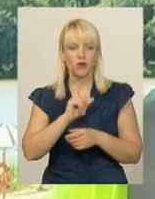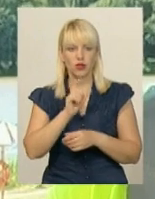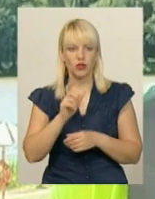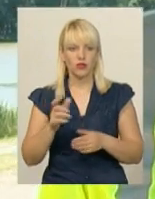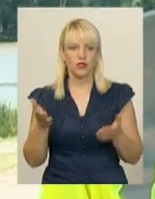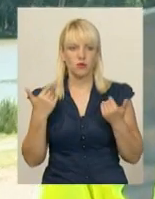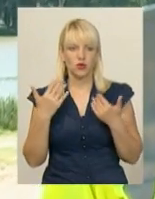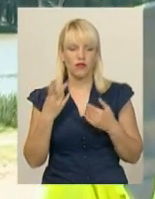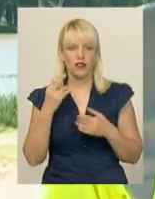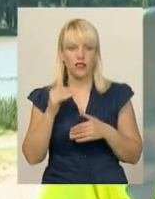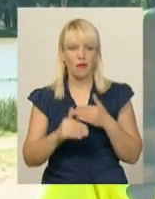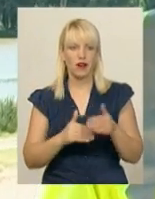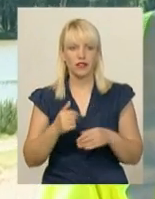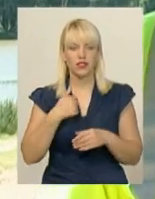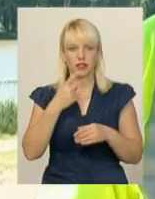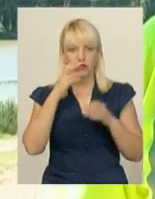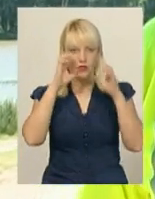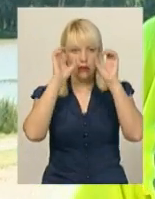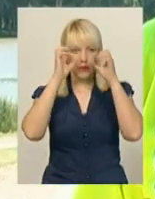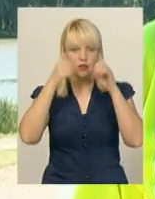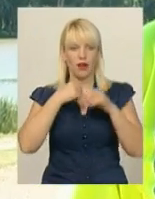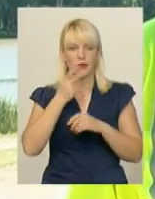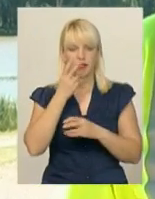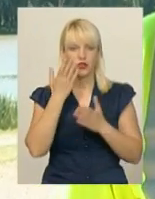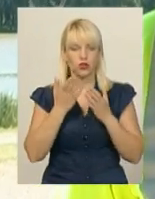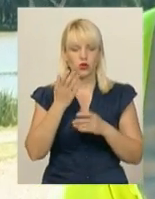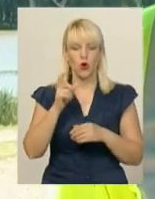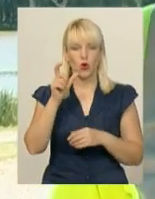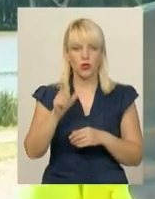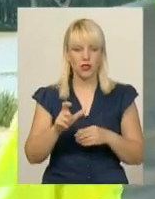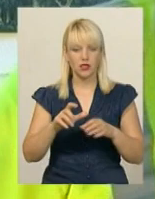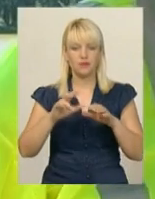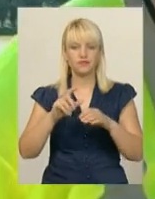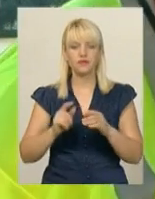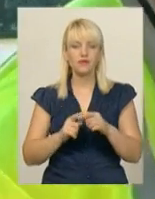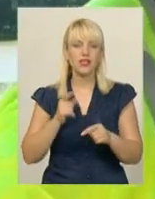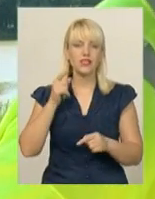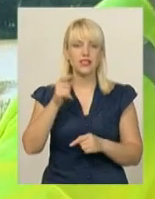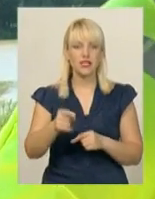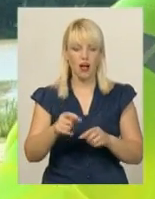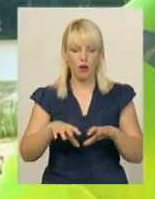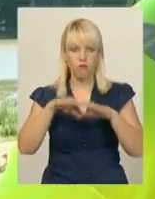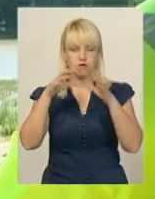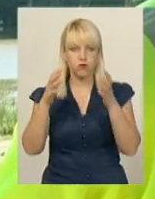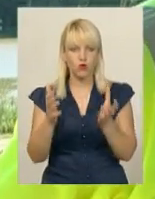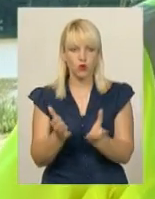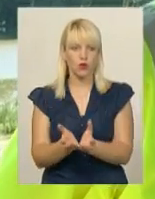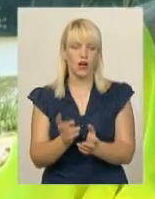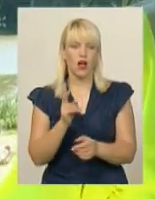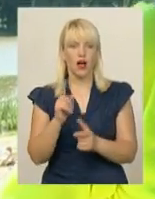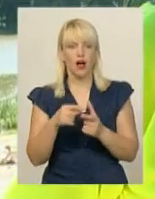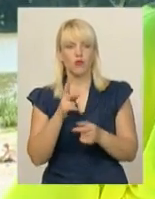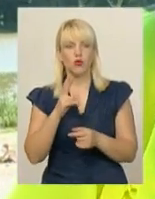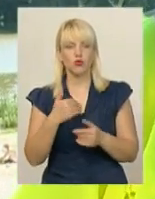на пляжу. Я дивлюся в бінокль, я бачу, якщо людина запливає за буйок, або є такі люди, які хочуть їхати на